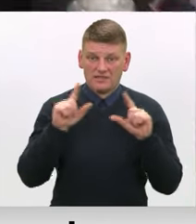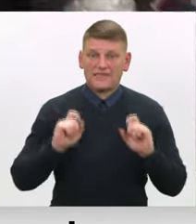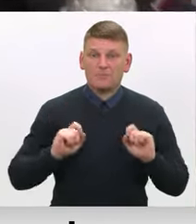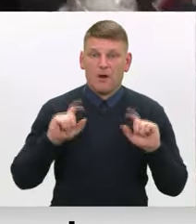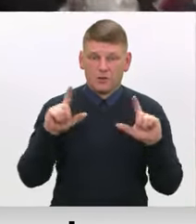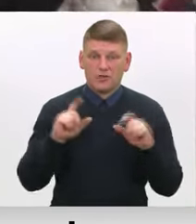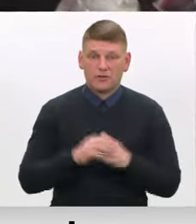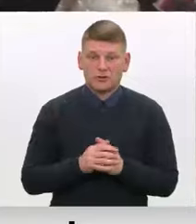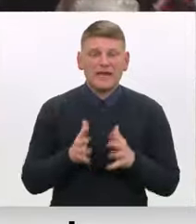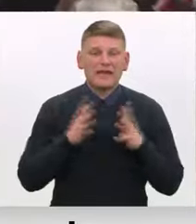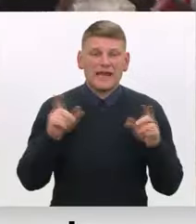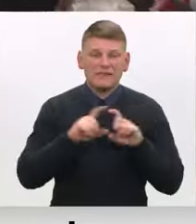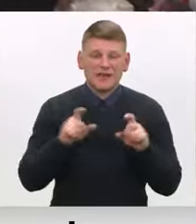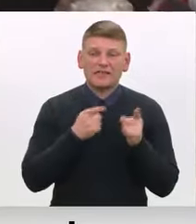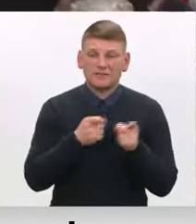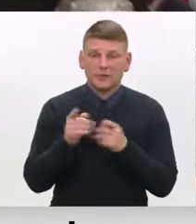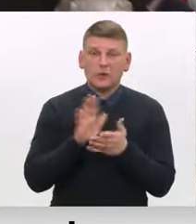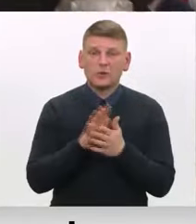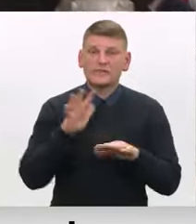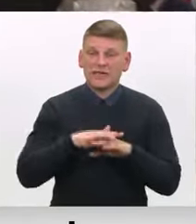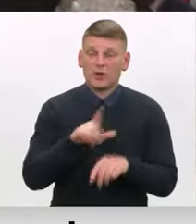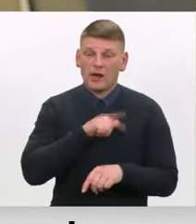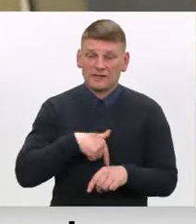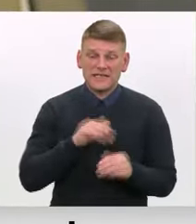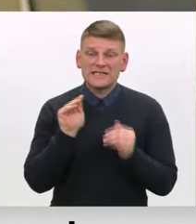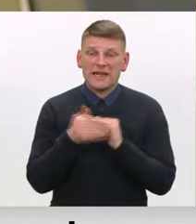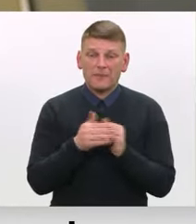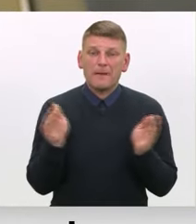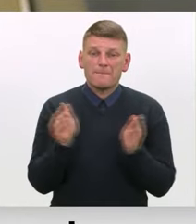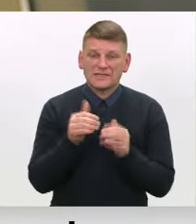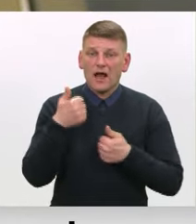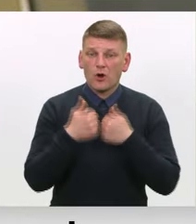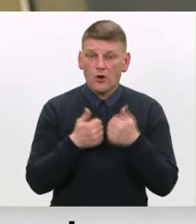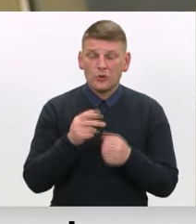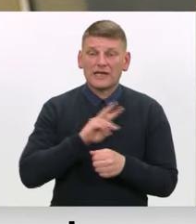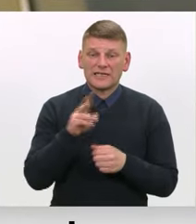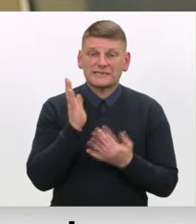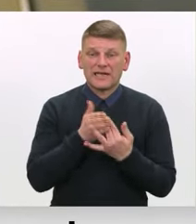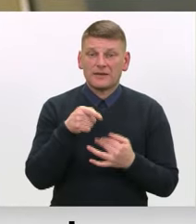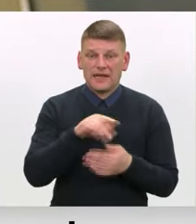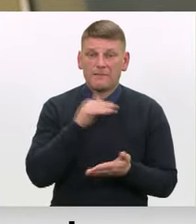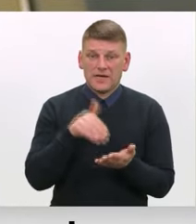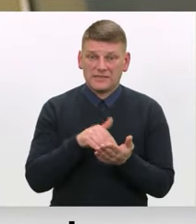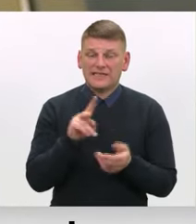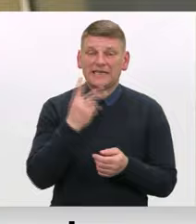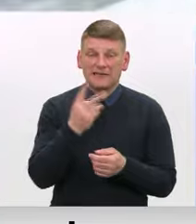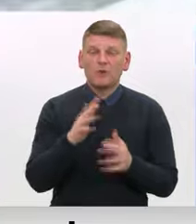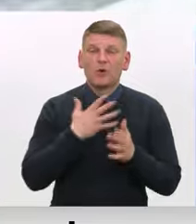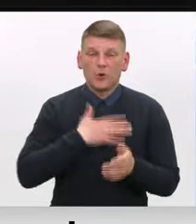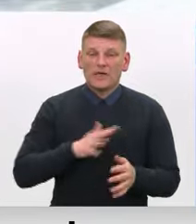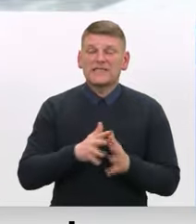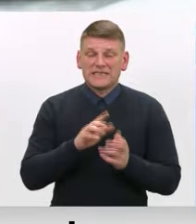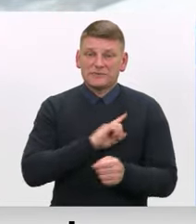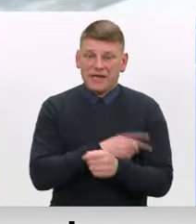paaugstināšanos. Lielveikalu ietekme uz tirgu Latvijā slēpjas mazajā konkurencē, kas starp tiem pastāv. Ir divi ļoti spēcīgi